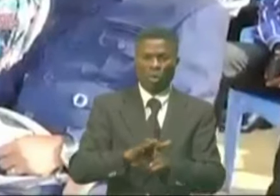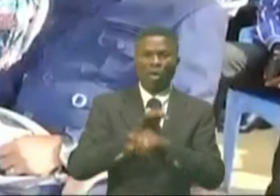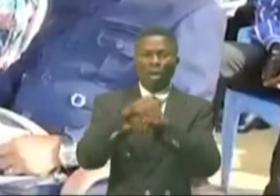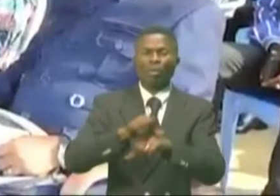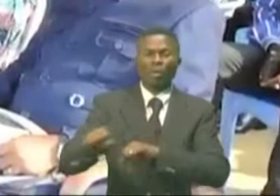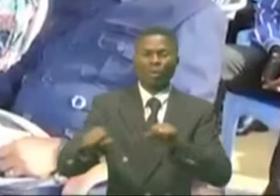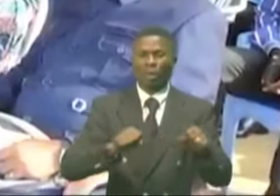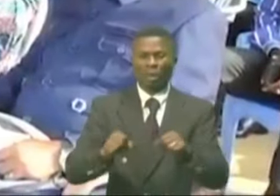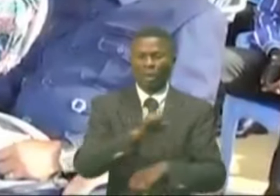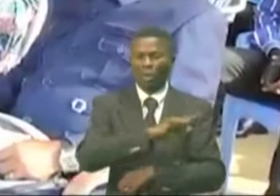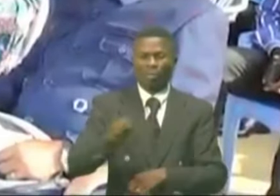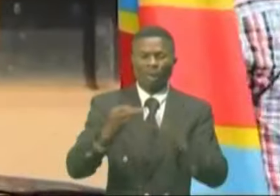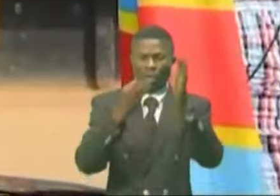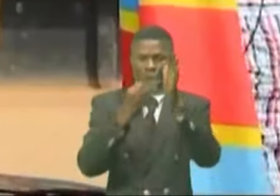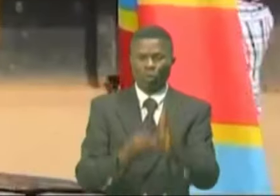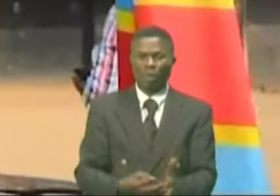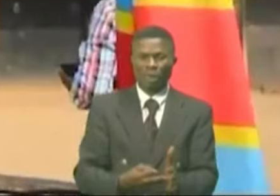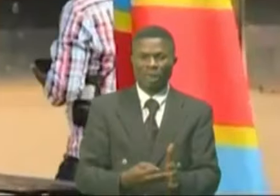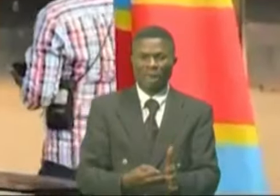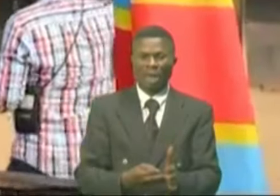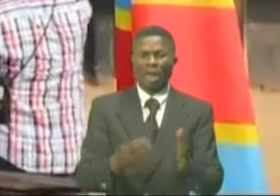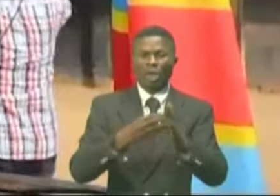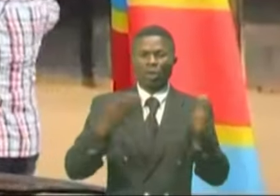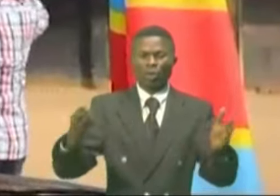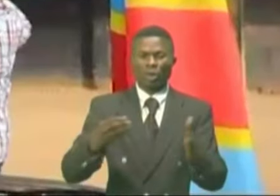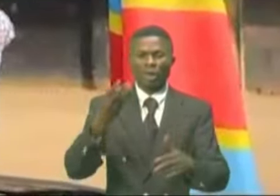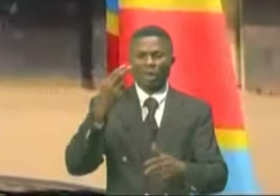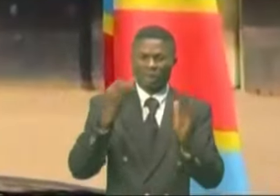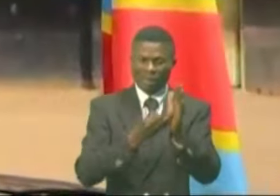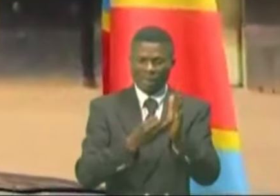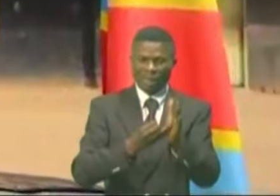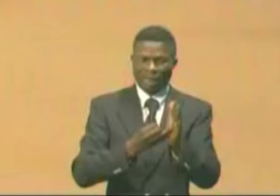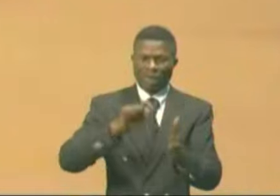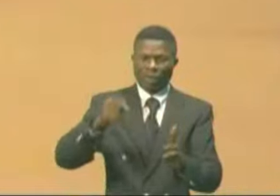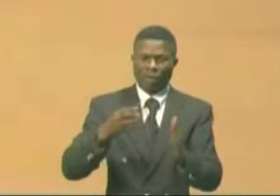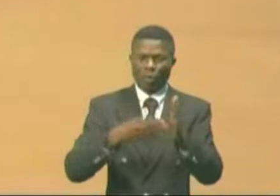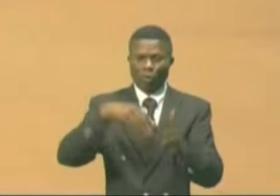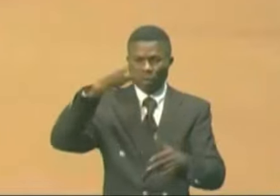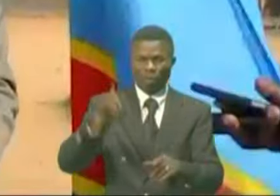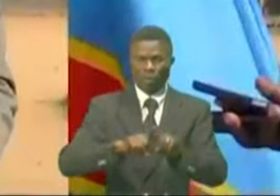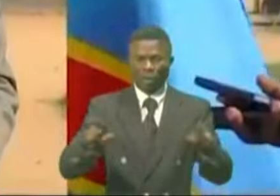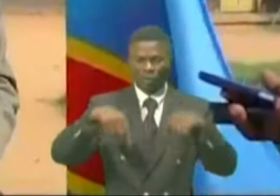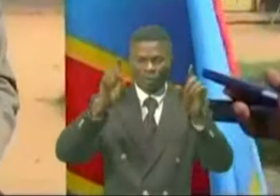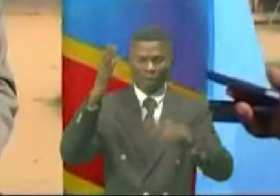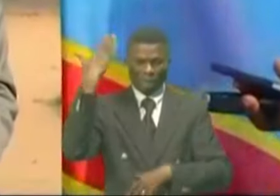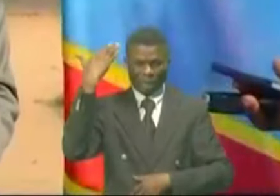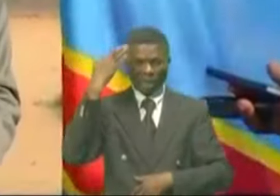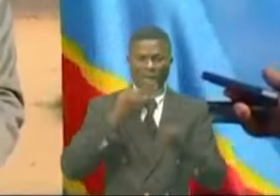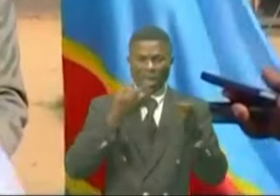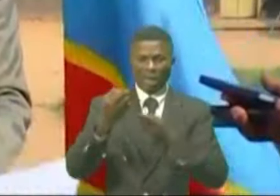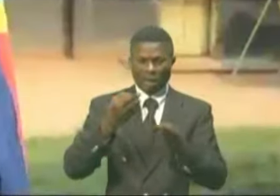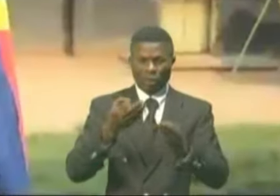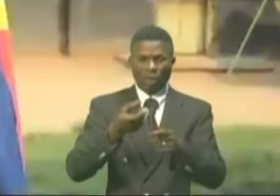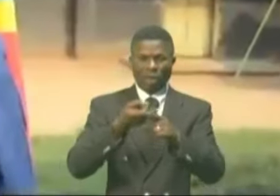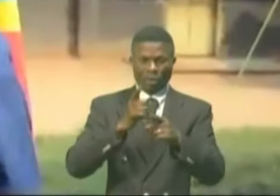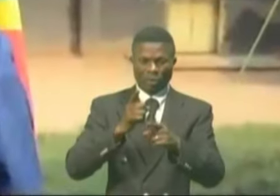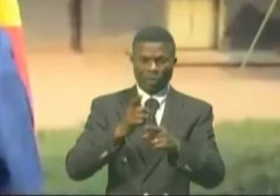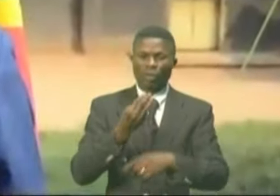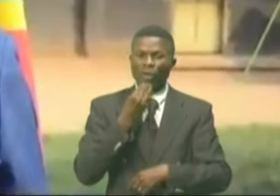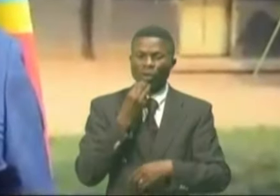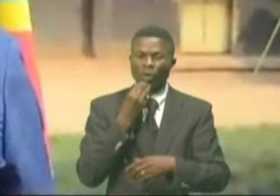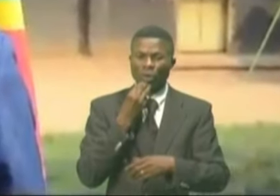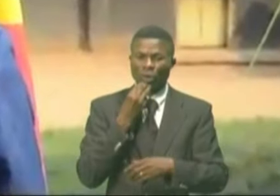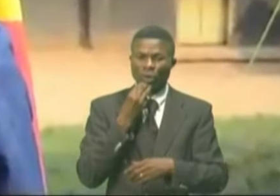à 1890, soit 7,6% de plus par rapport à l'année passée. Précision communiquée par